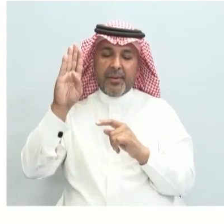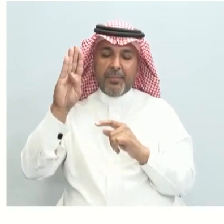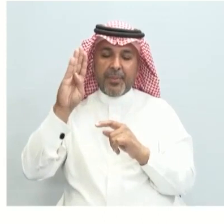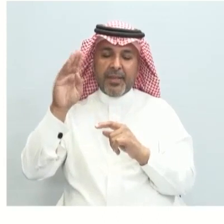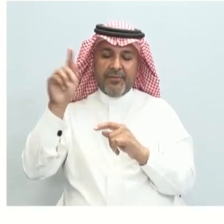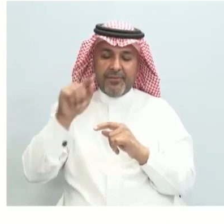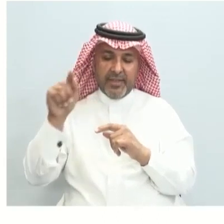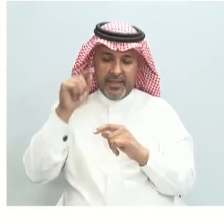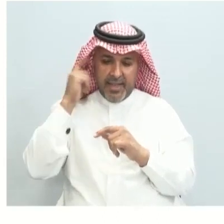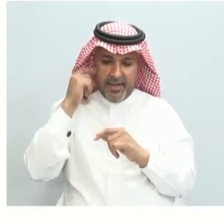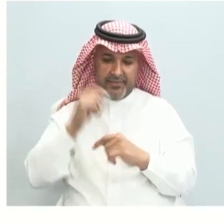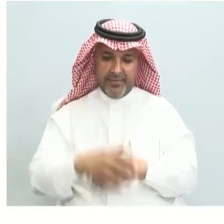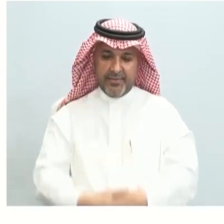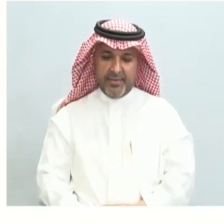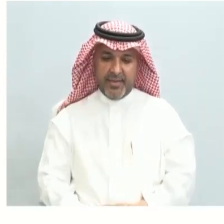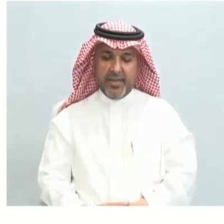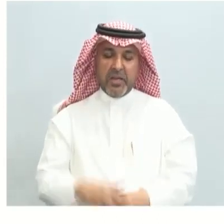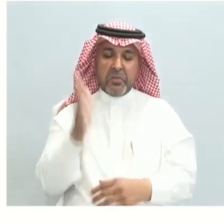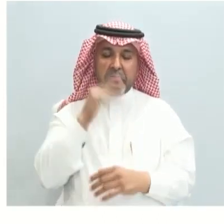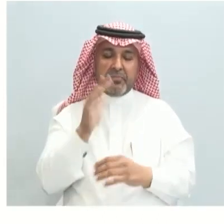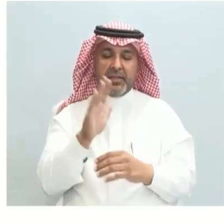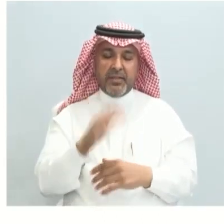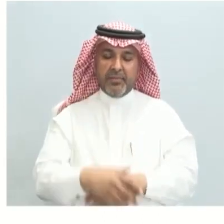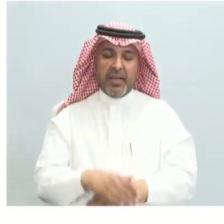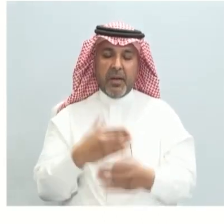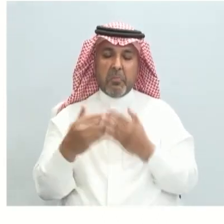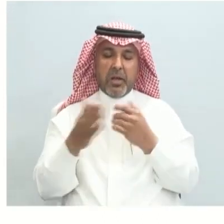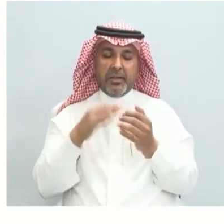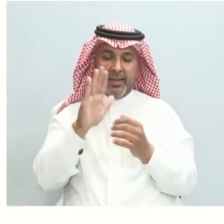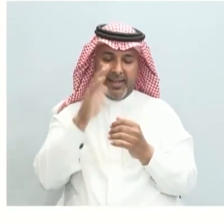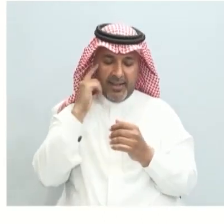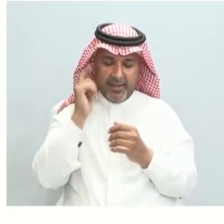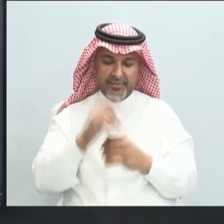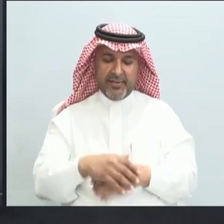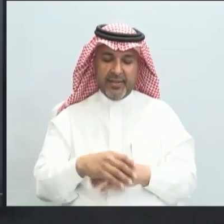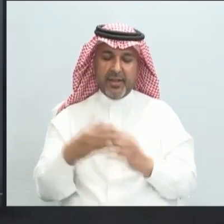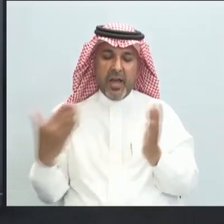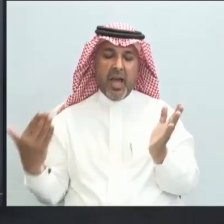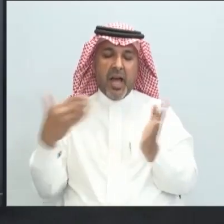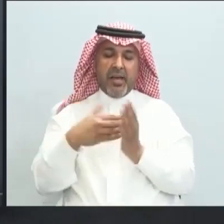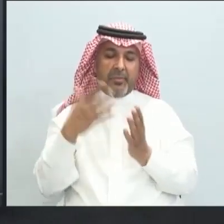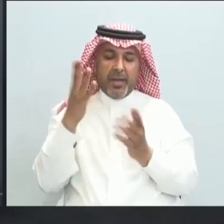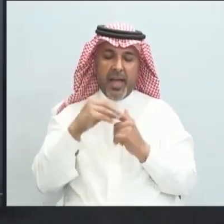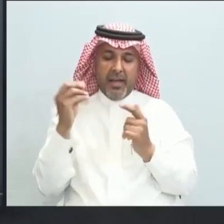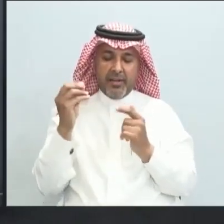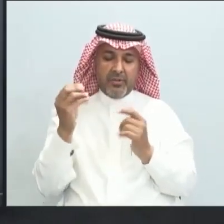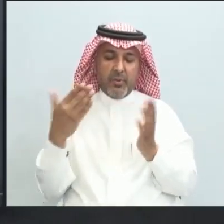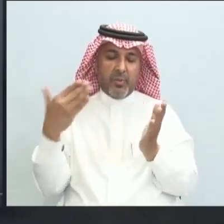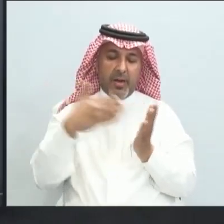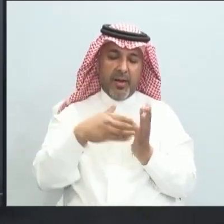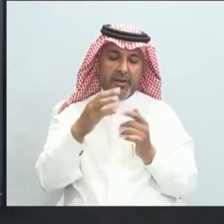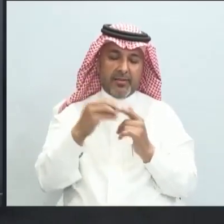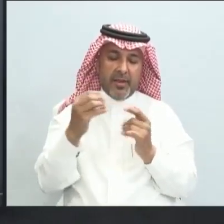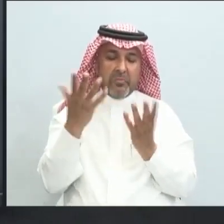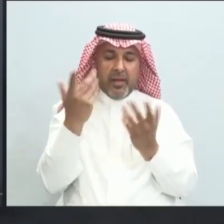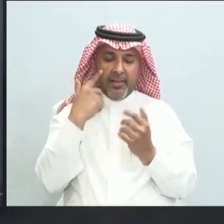هنا؟ السعة غير معرفة, فـ لو كانت السعة ما لا نهاية, ها؟ يعني السعة من سالب ما لا نهاية لـ ما لا نهاية, هذا ما لا نهاية, طيب